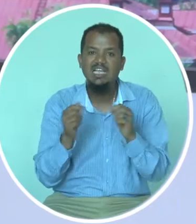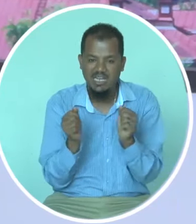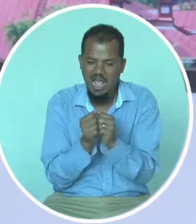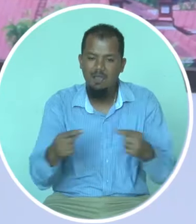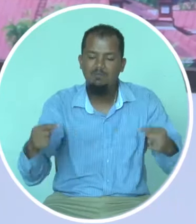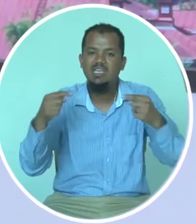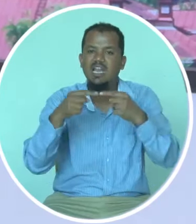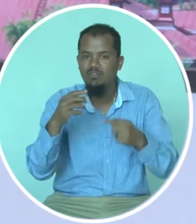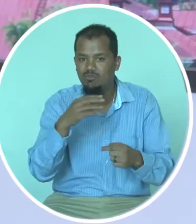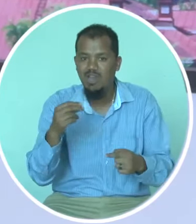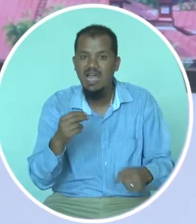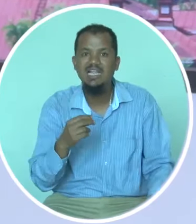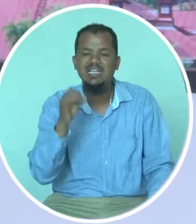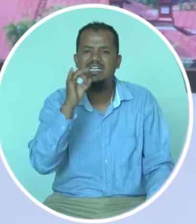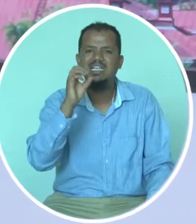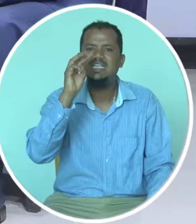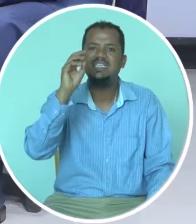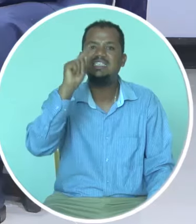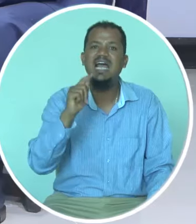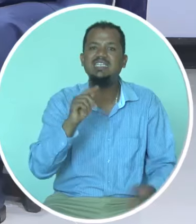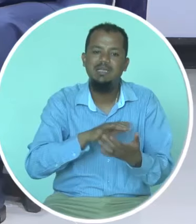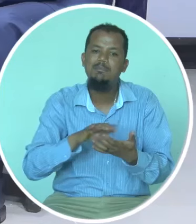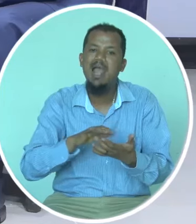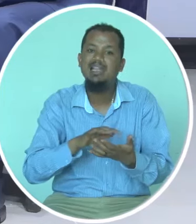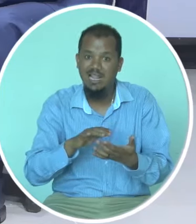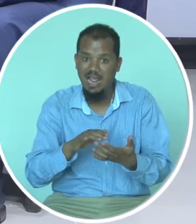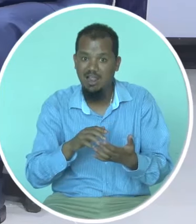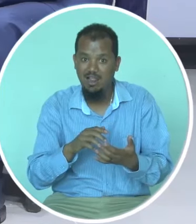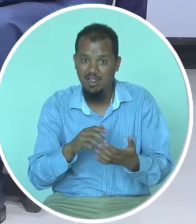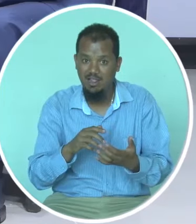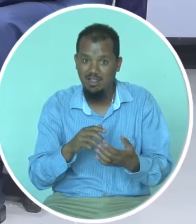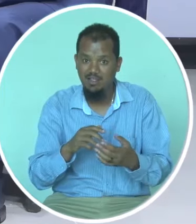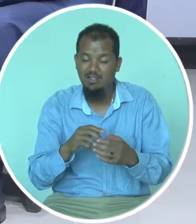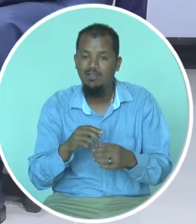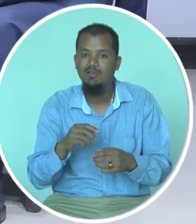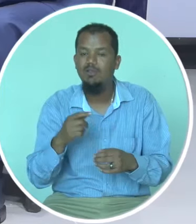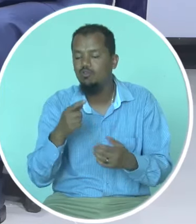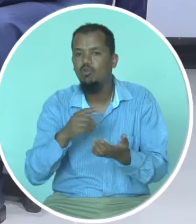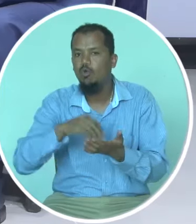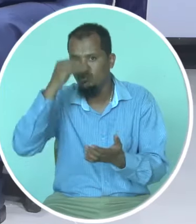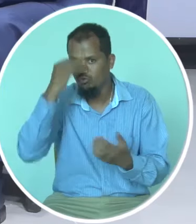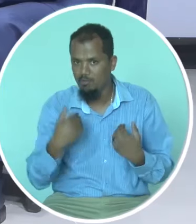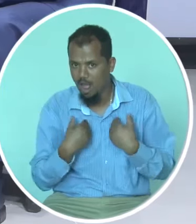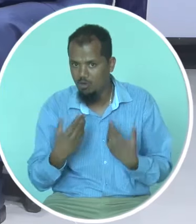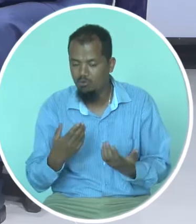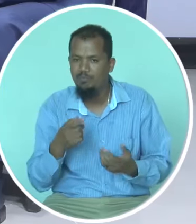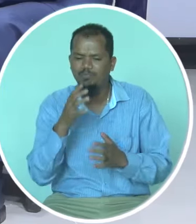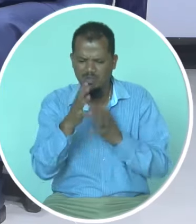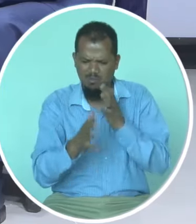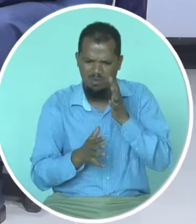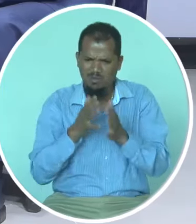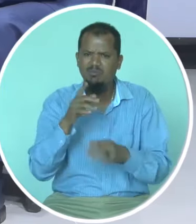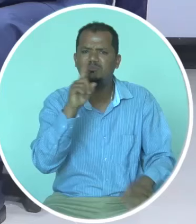ጋር የሚገናኝ ነውና የልሳን ንግግርን የሚያጠና ነው ሊንግዊስቲክስ ወይም የስነልሳን ኮርሶችም አሉና